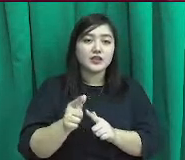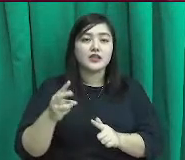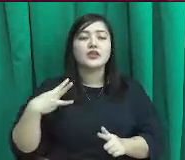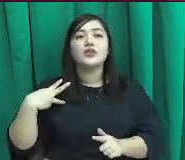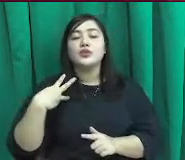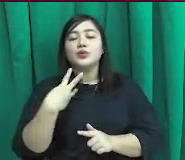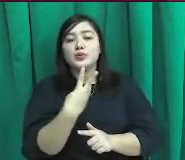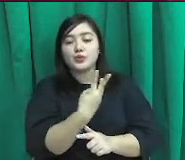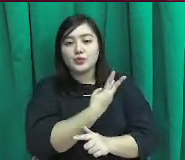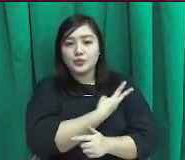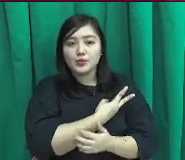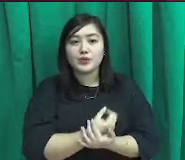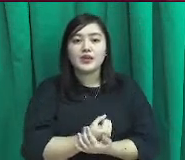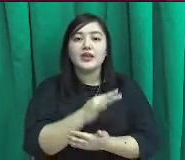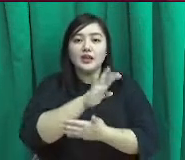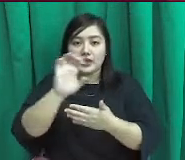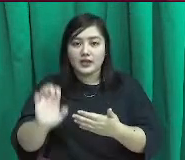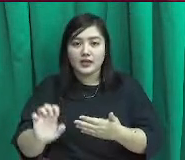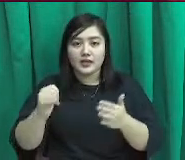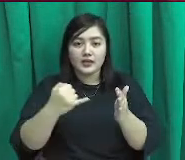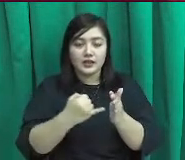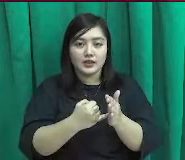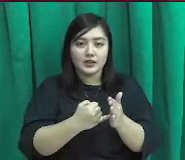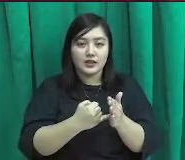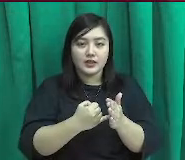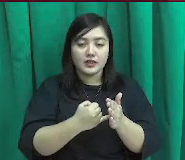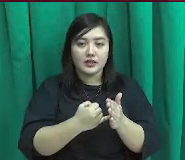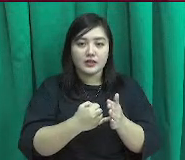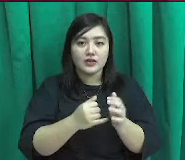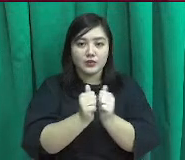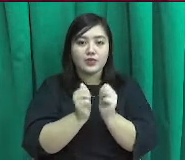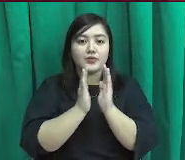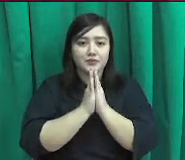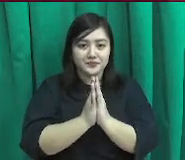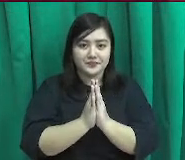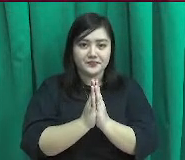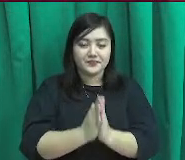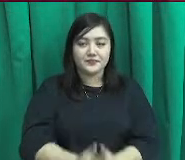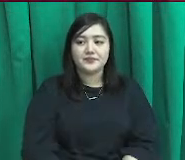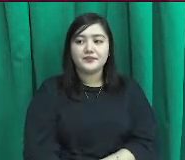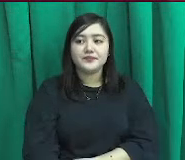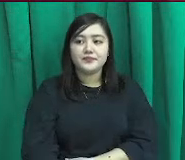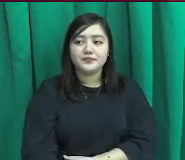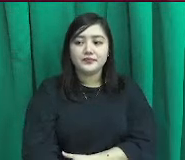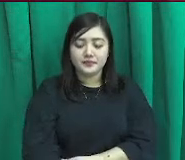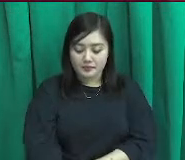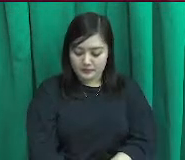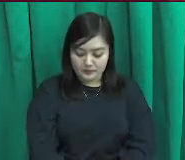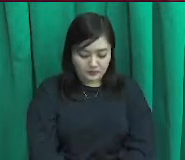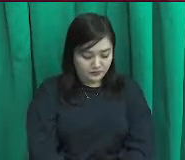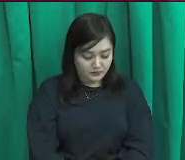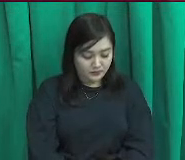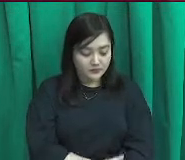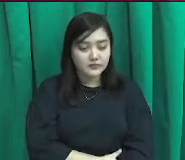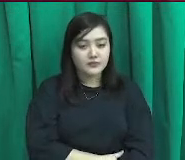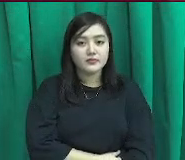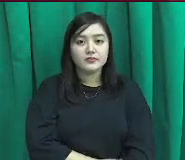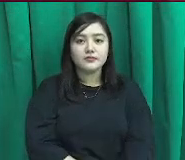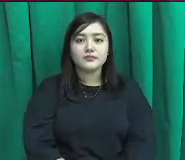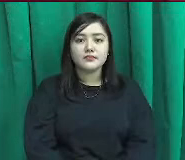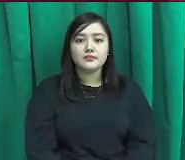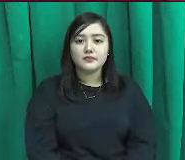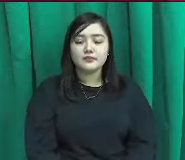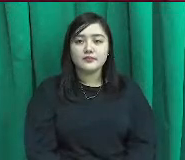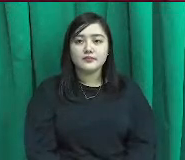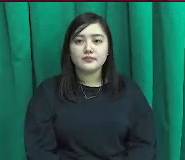napag-uusapan nyo pa rin po yung misunderstanding before you pray. Yes, sir. Opo. Yun, in fact, tapos, sir, tatapusin nyo na lang sa panalangin. Yes,